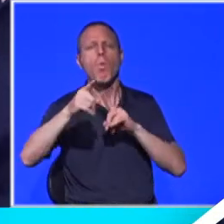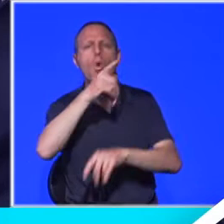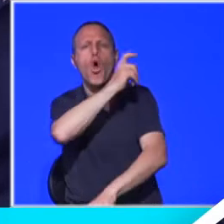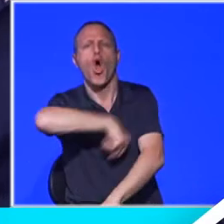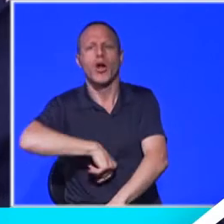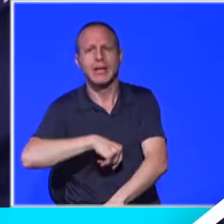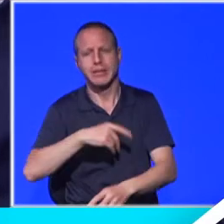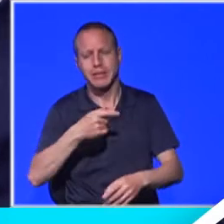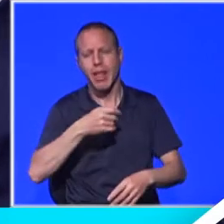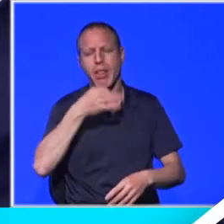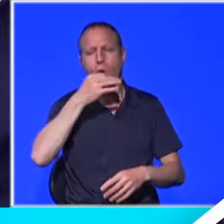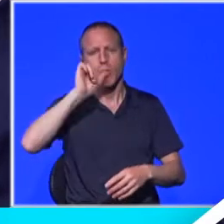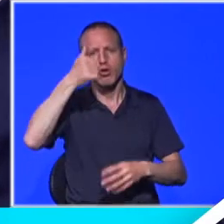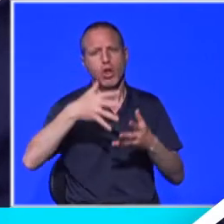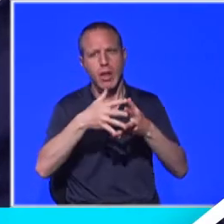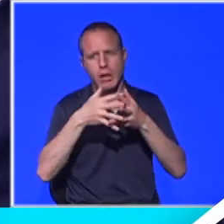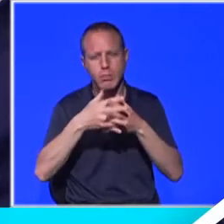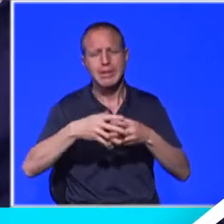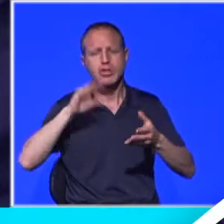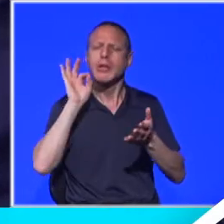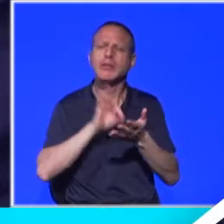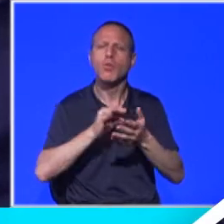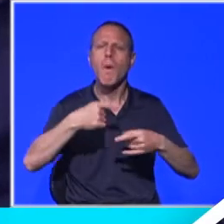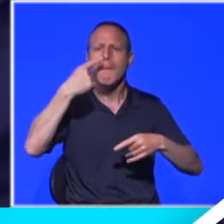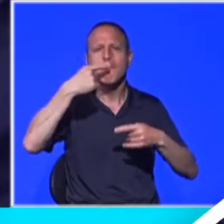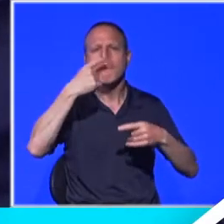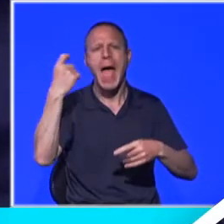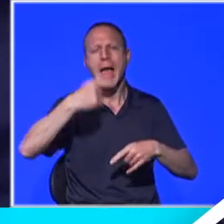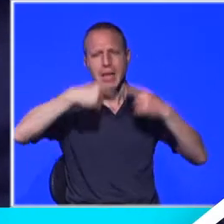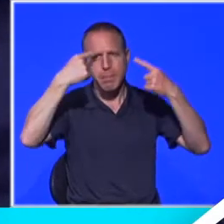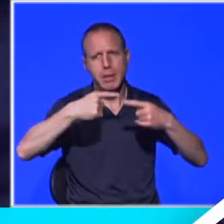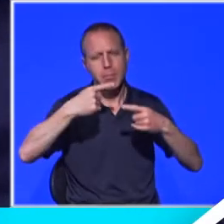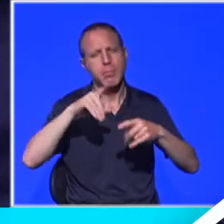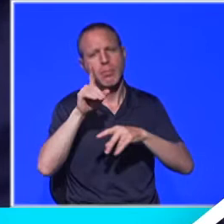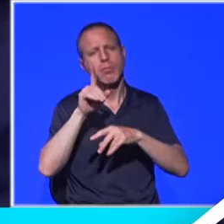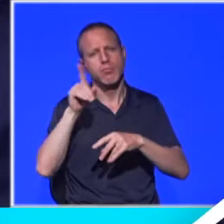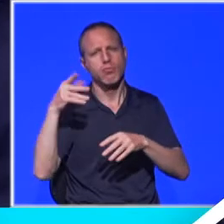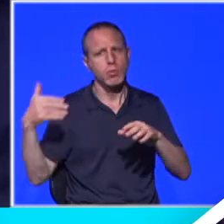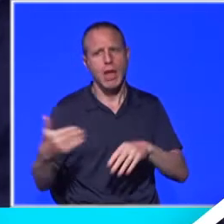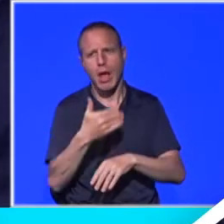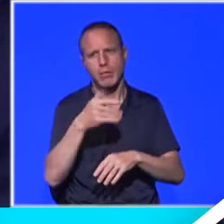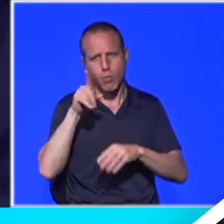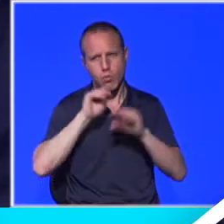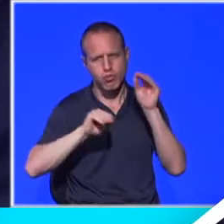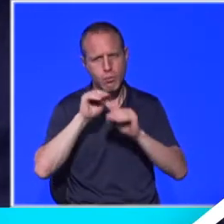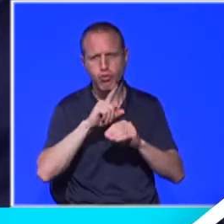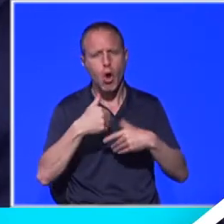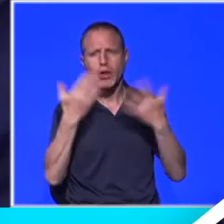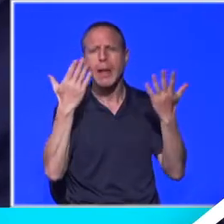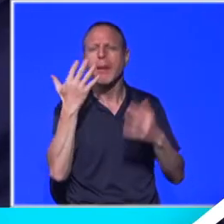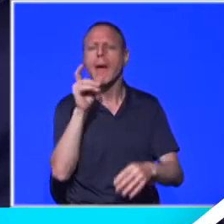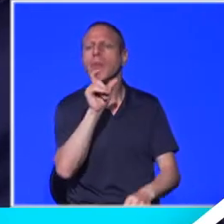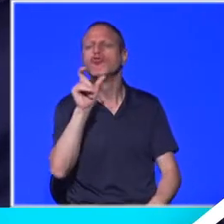כנשיא ארצות הברית, שציינו 100 ימים לכהונתו, והוא השתמש לא סתם בכמה